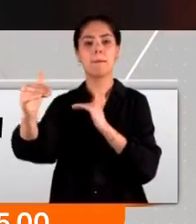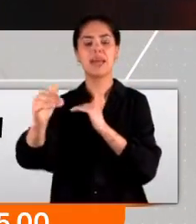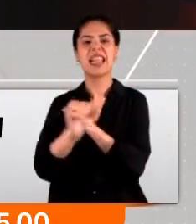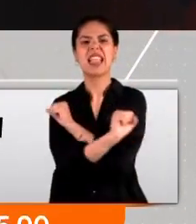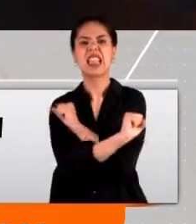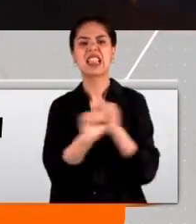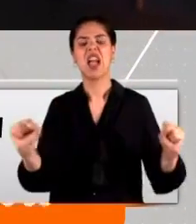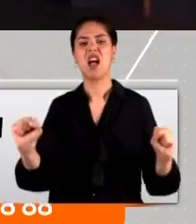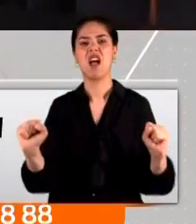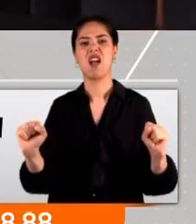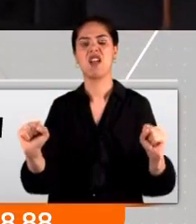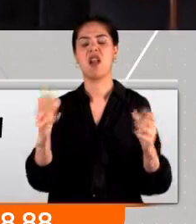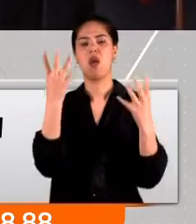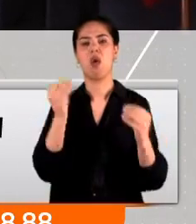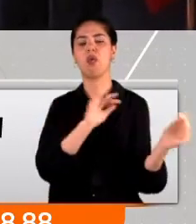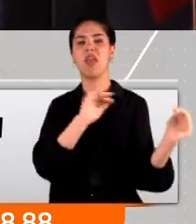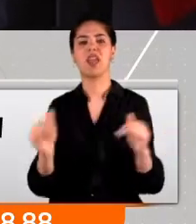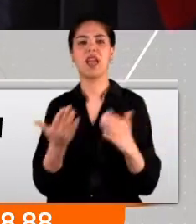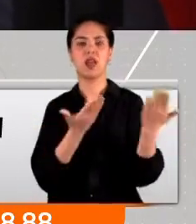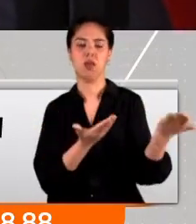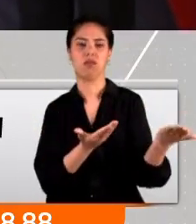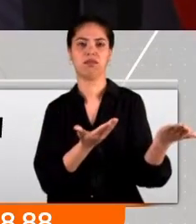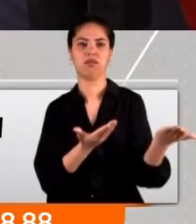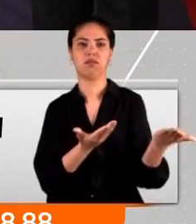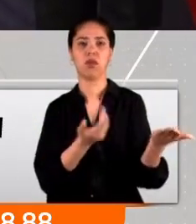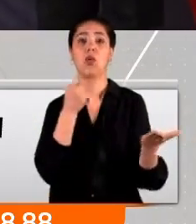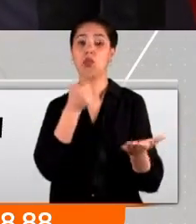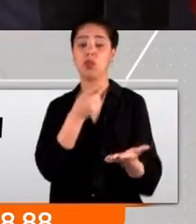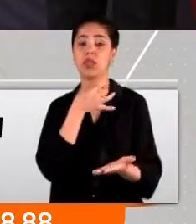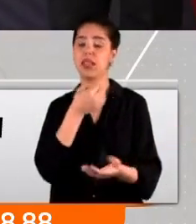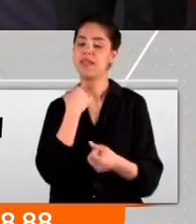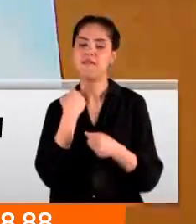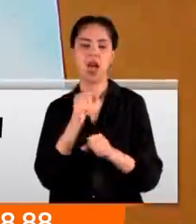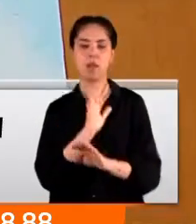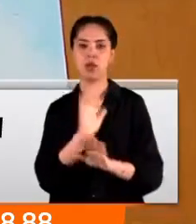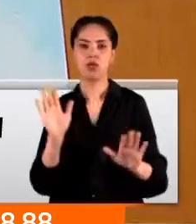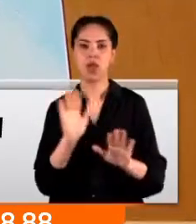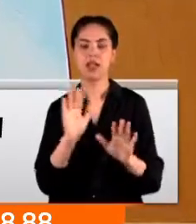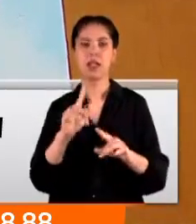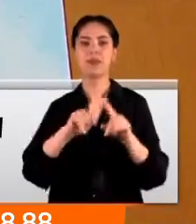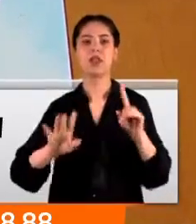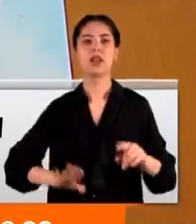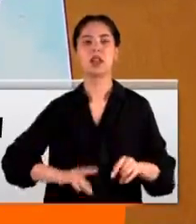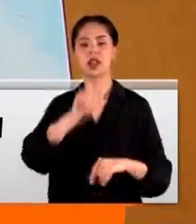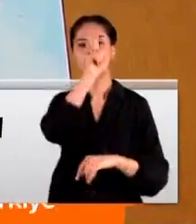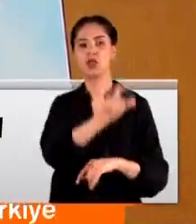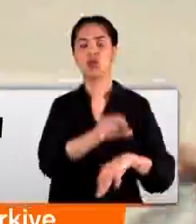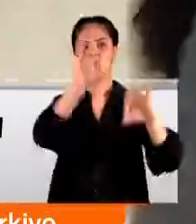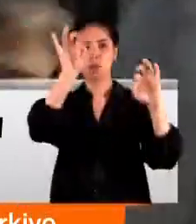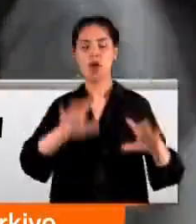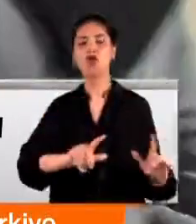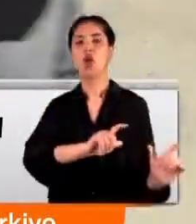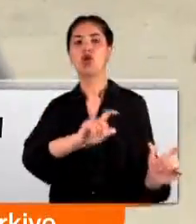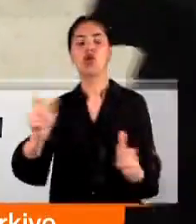başına bela olmaya geliyor. Buna izin vermeyeceğiz. Ve Kılıçdaroğlu'nun başlattığı